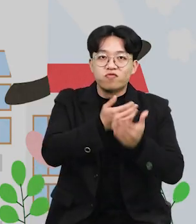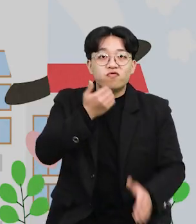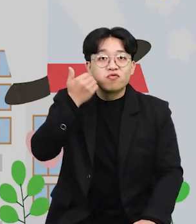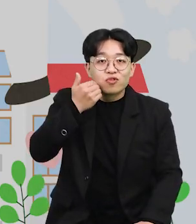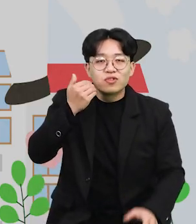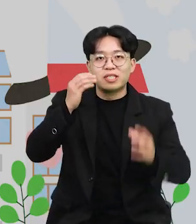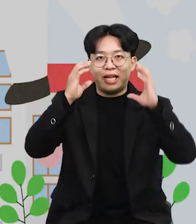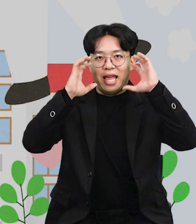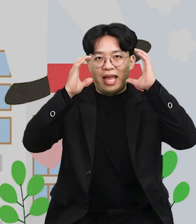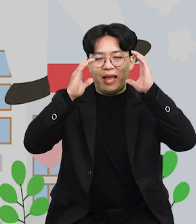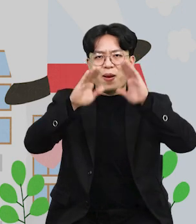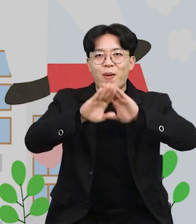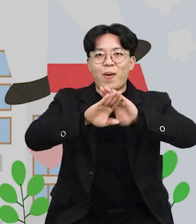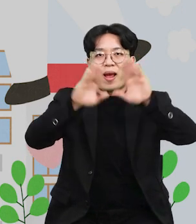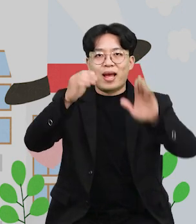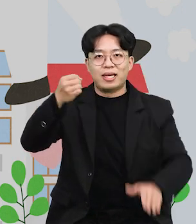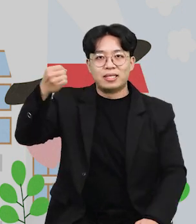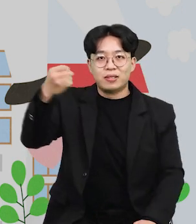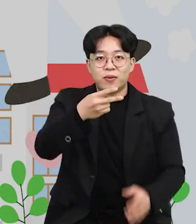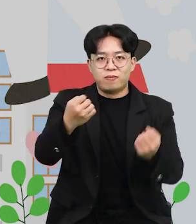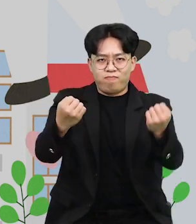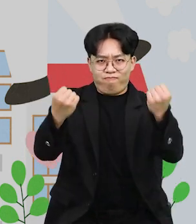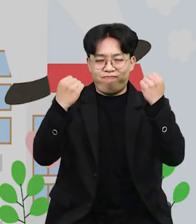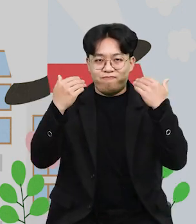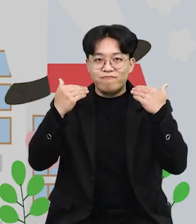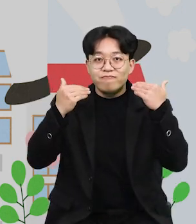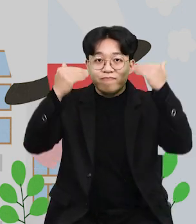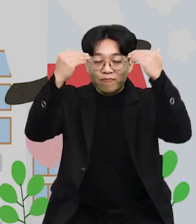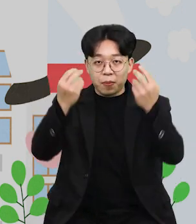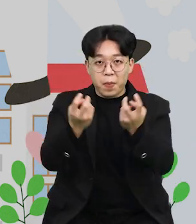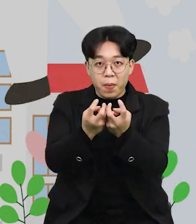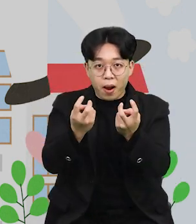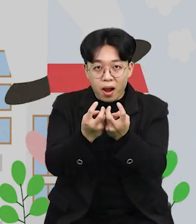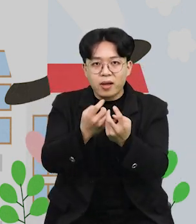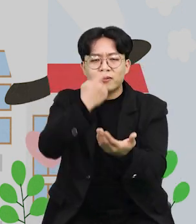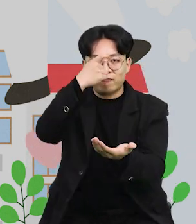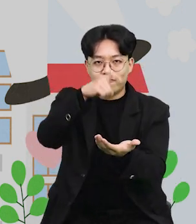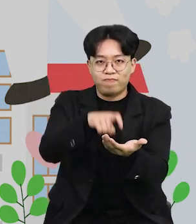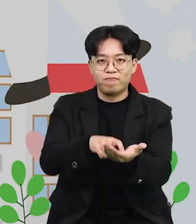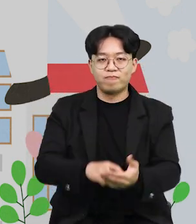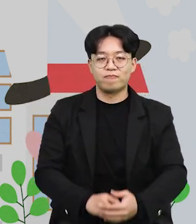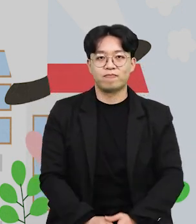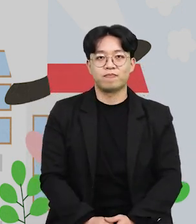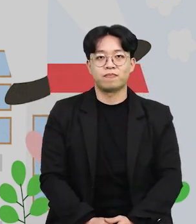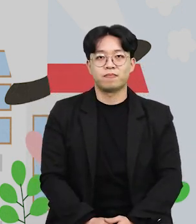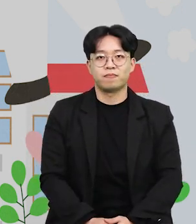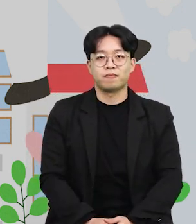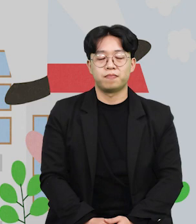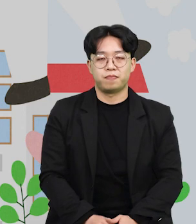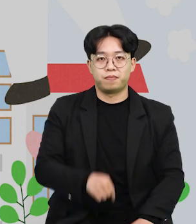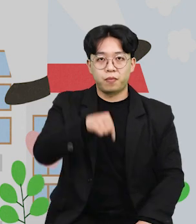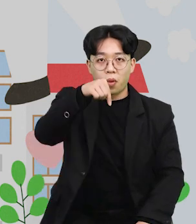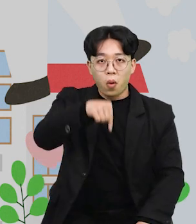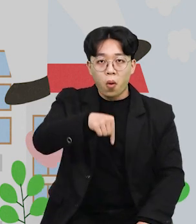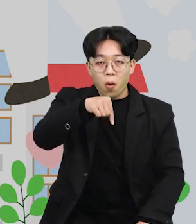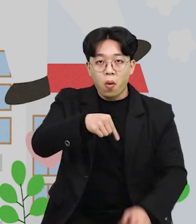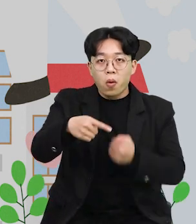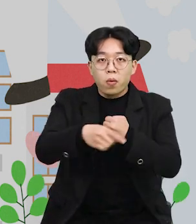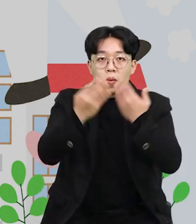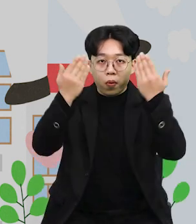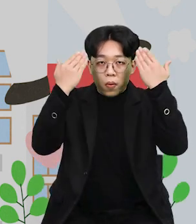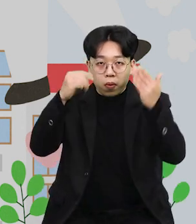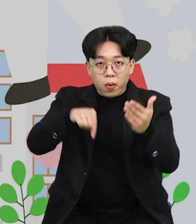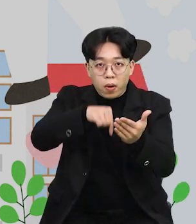세상에서 가장 소중한 우리 아이들이 밝고 건강하게 자라도록 잘 돌보는 방법을 찾았습니다. 광명